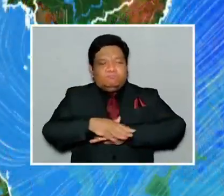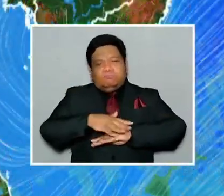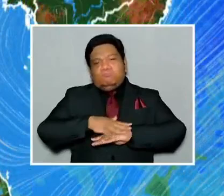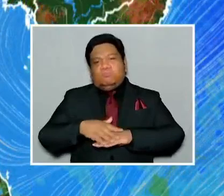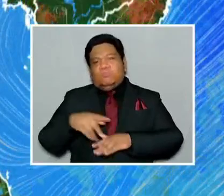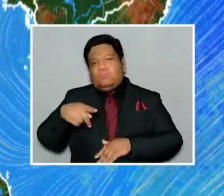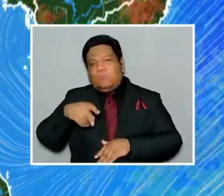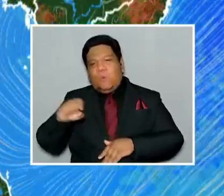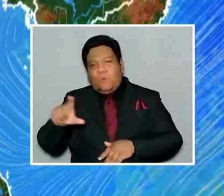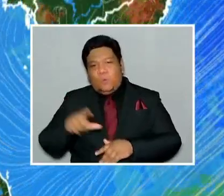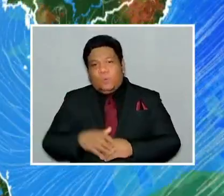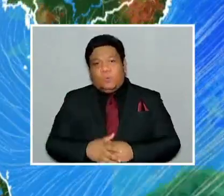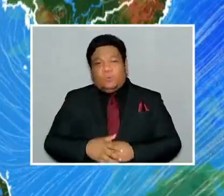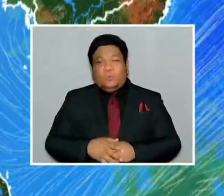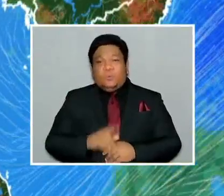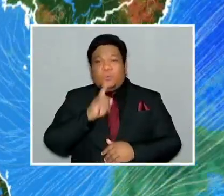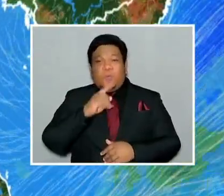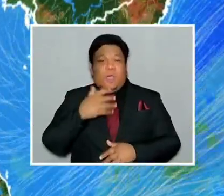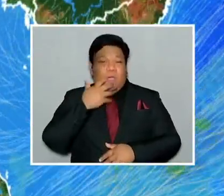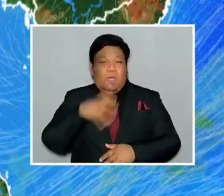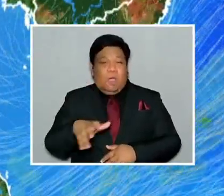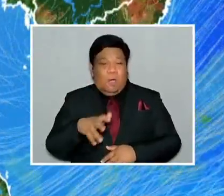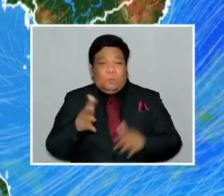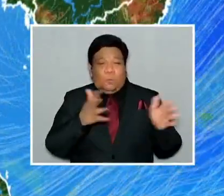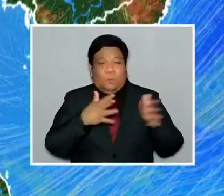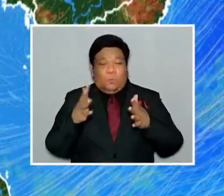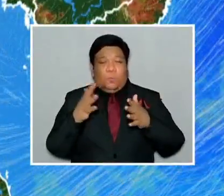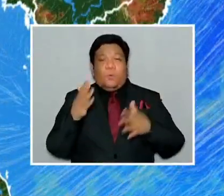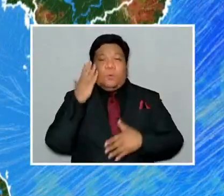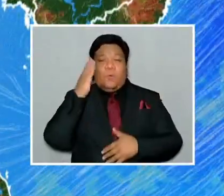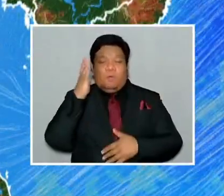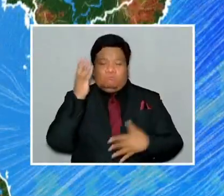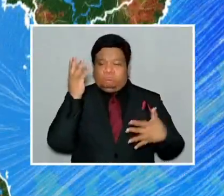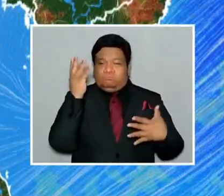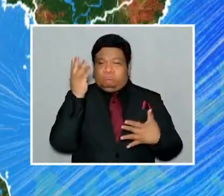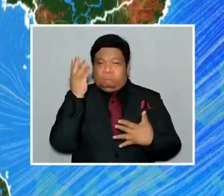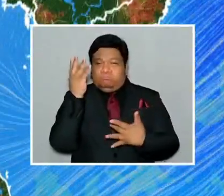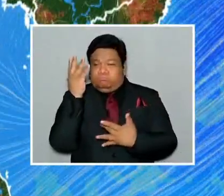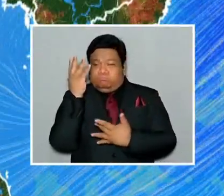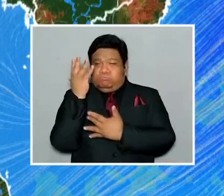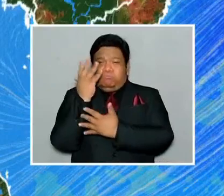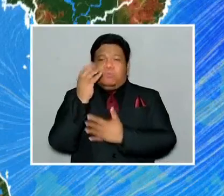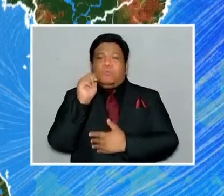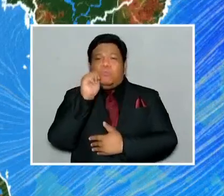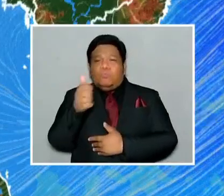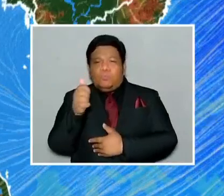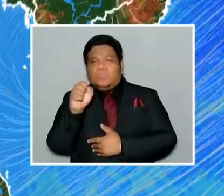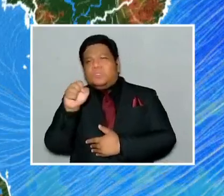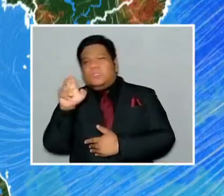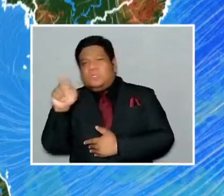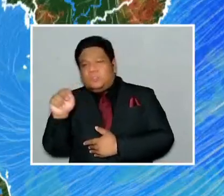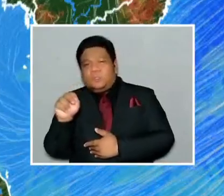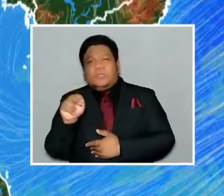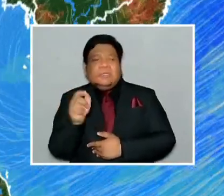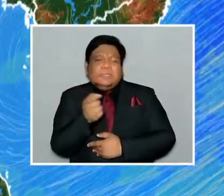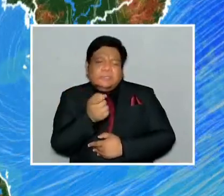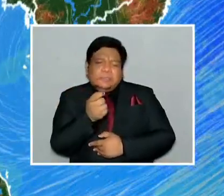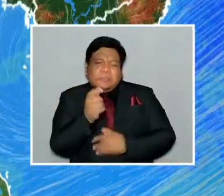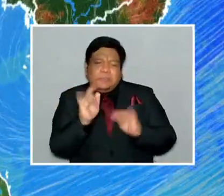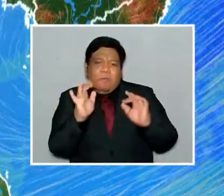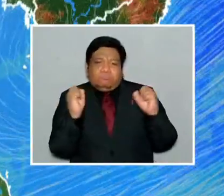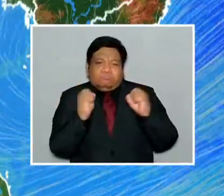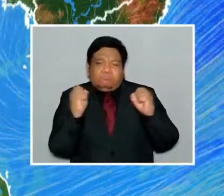na easterlies ang iiral sa malaking bahagi ng bansa bukas at sa Linggo, bagamat meron pa pong mahinang amihan dito sa